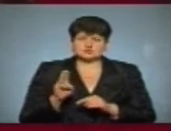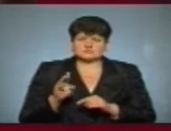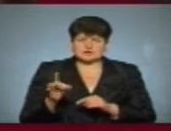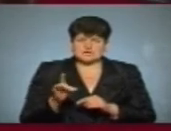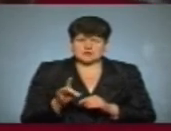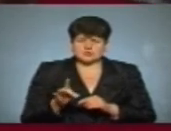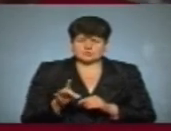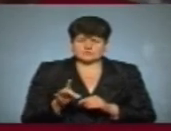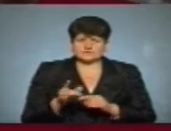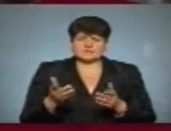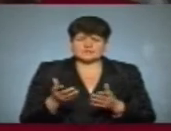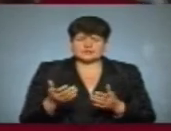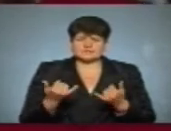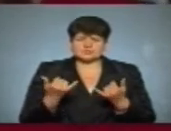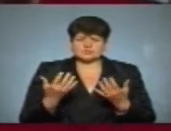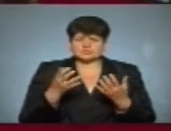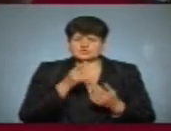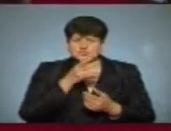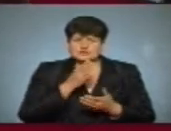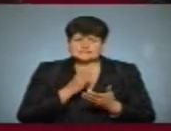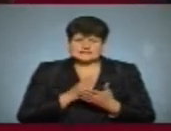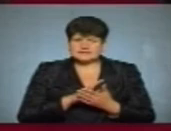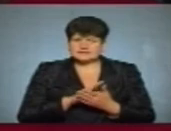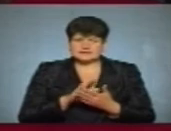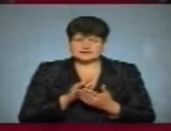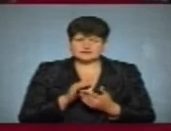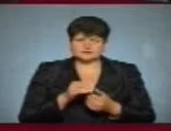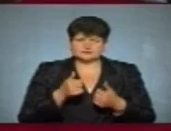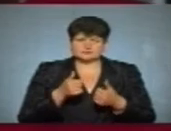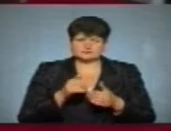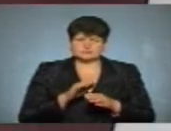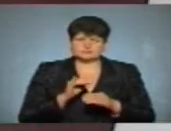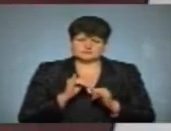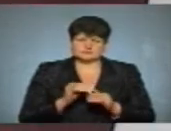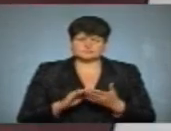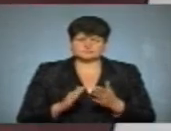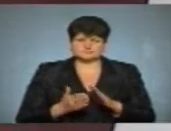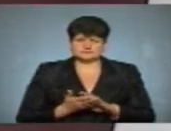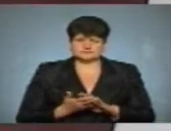район, де на сьогоднішній час є несприятлива епідеміологічна ситуація.